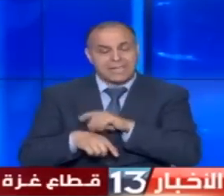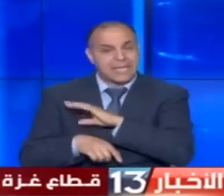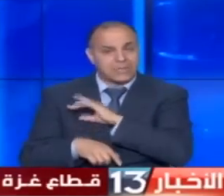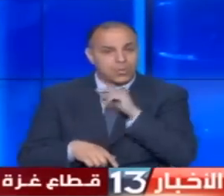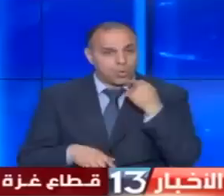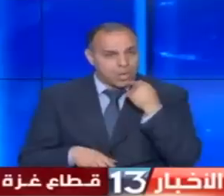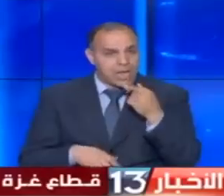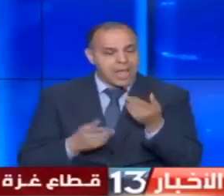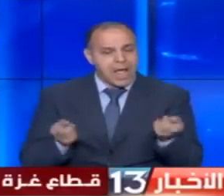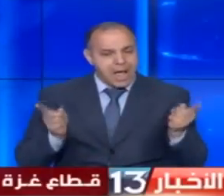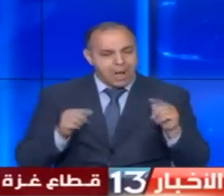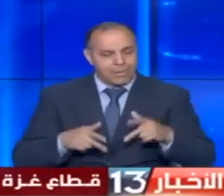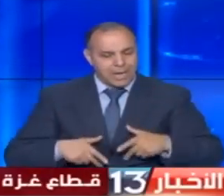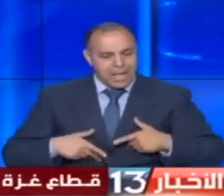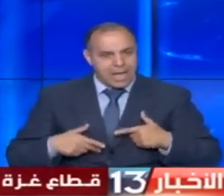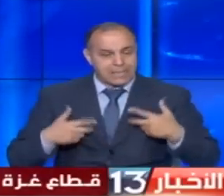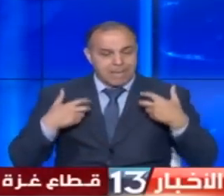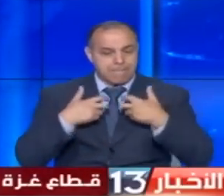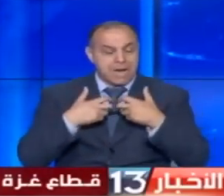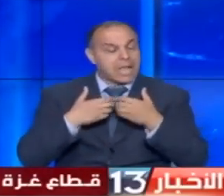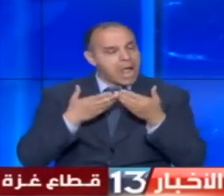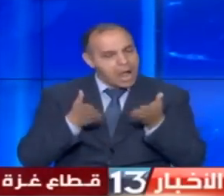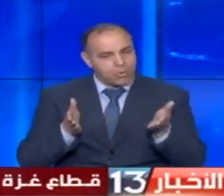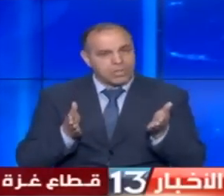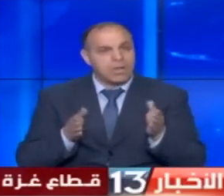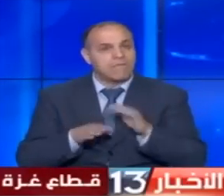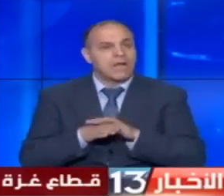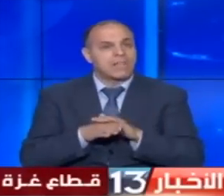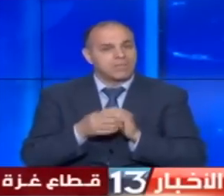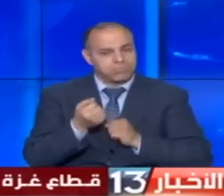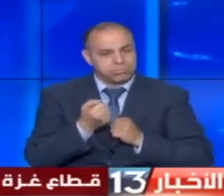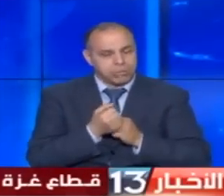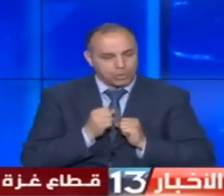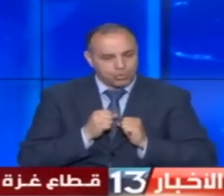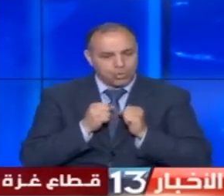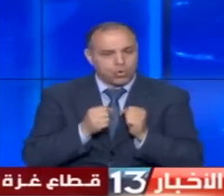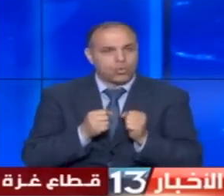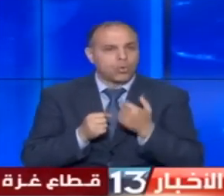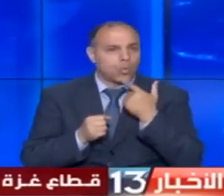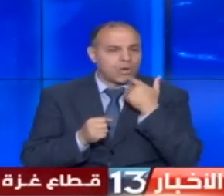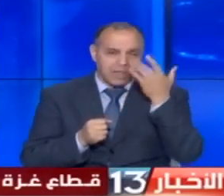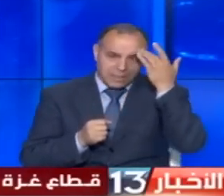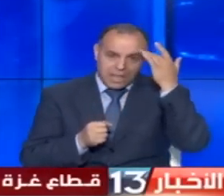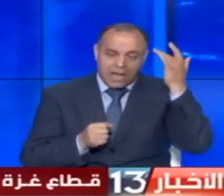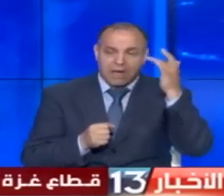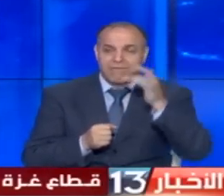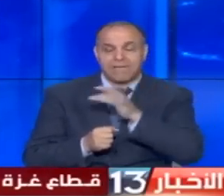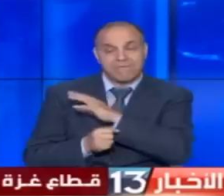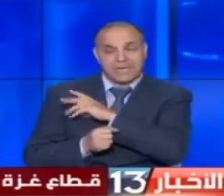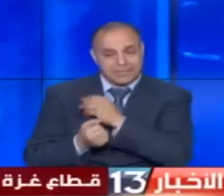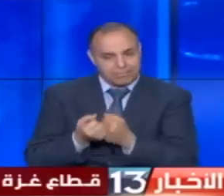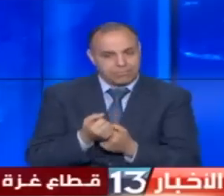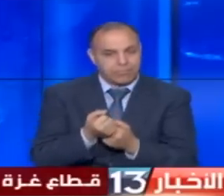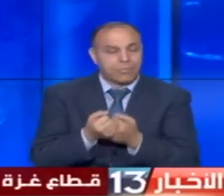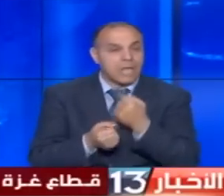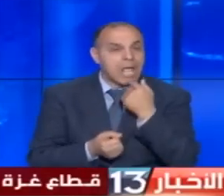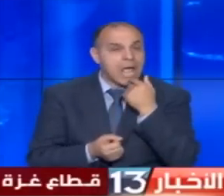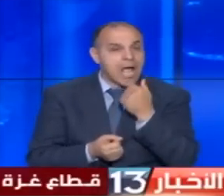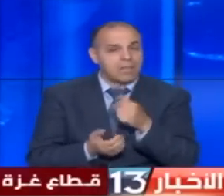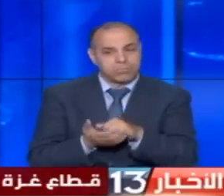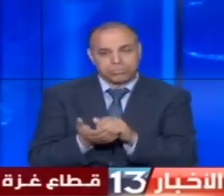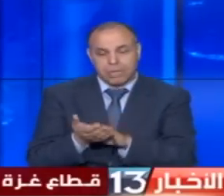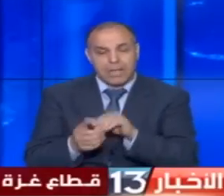الى اعاده الحياه الى هذا المعرض في اطار تعزيز الجهود للارتقاء بالثقافه الوطنيه الفلسطينيه وتفعيل